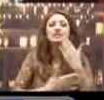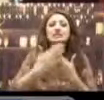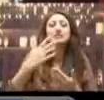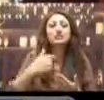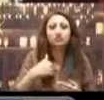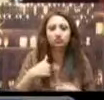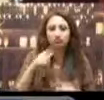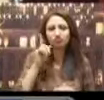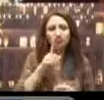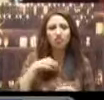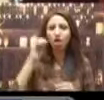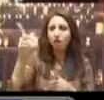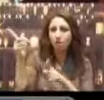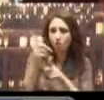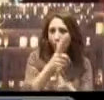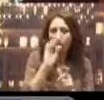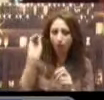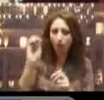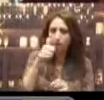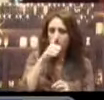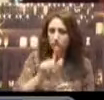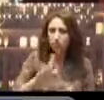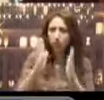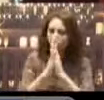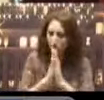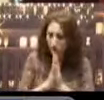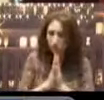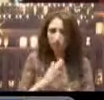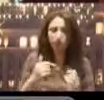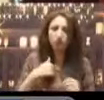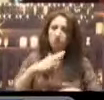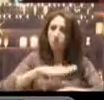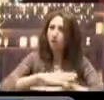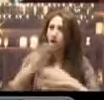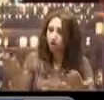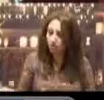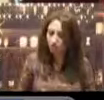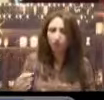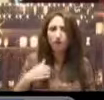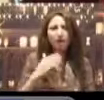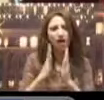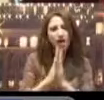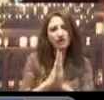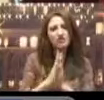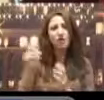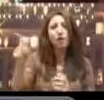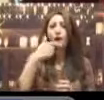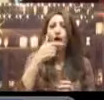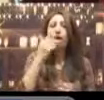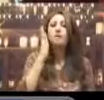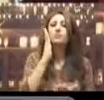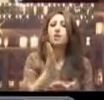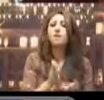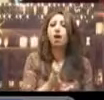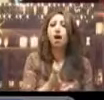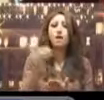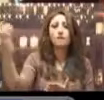فحصل ان انا اتكلمت مع المخرج اللي بحترمه وبحترم كلامه يعني جدا جدا جدا، لانه كان صريح. قلت له انا